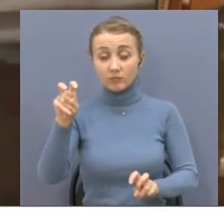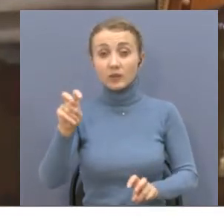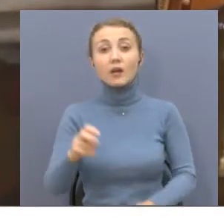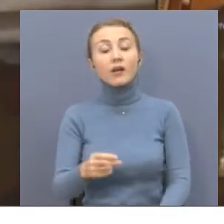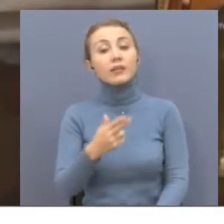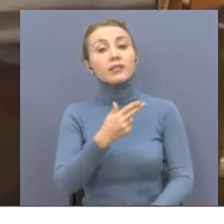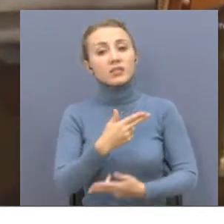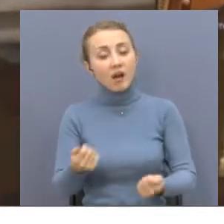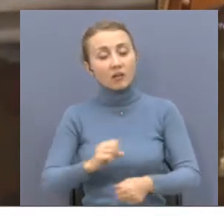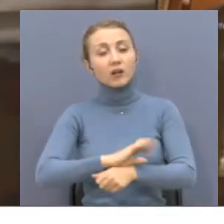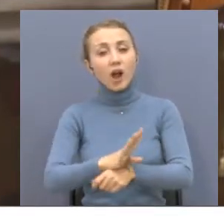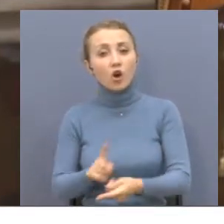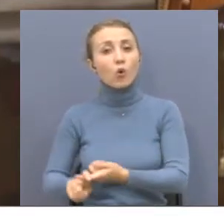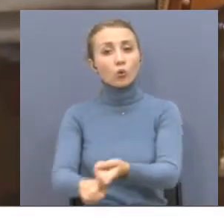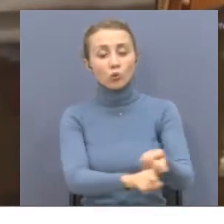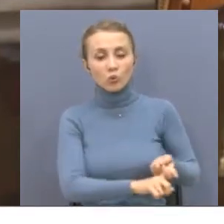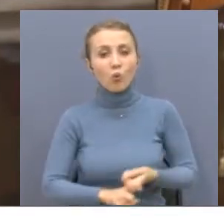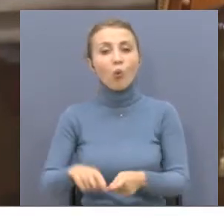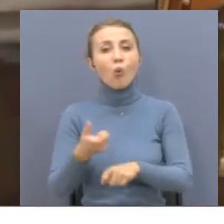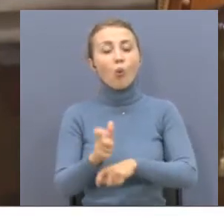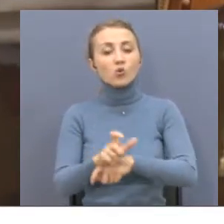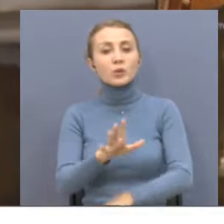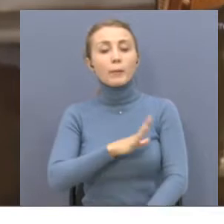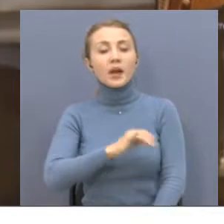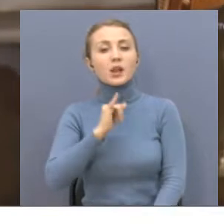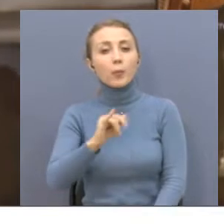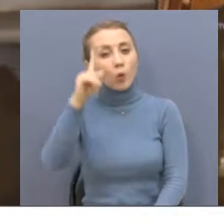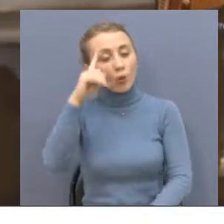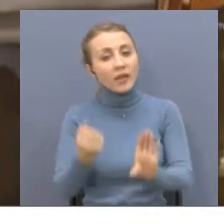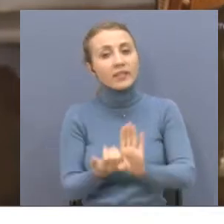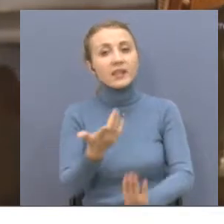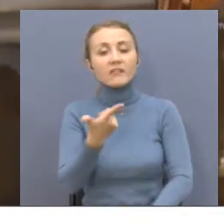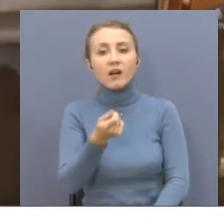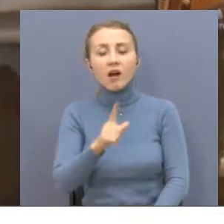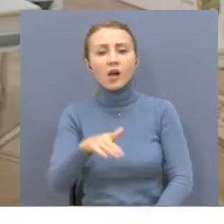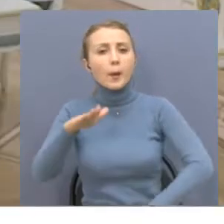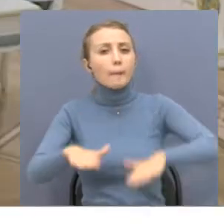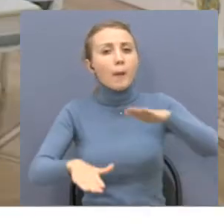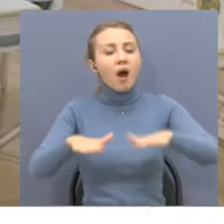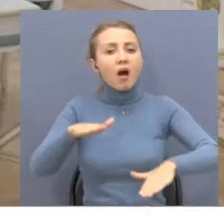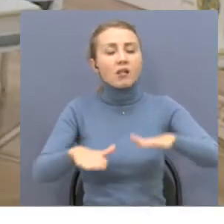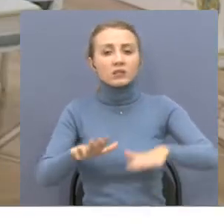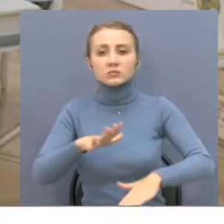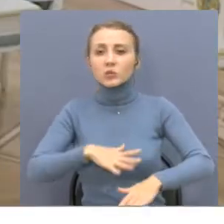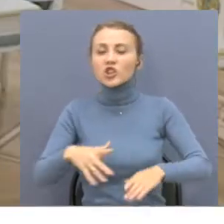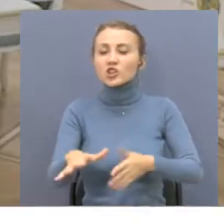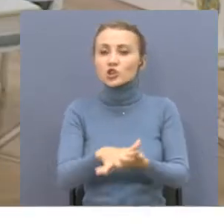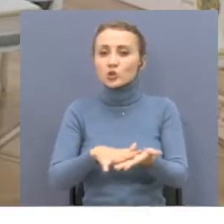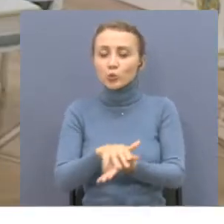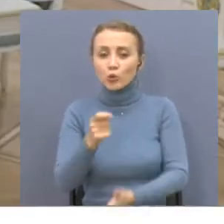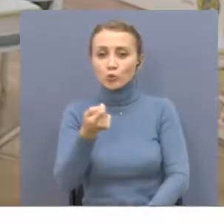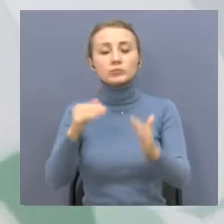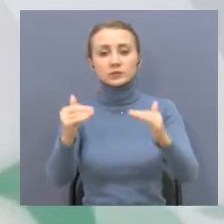мұнай-газ ресурстары бар керемет мемлекет, және біз түрлі жобаларды іске асыруда осы елдің сенімді серіктесі болғанымызға